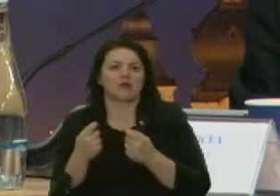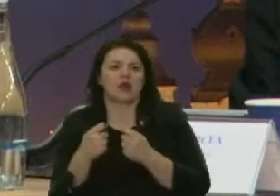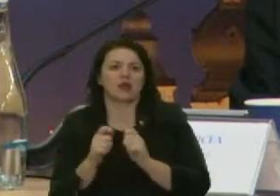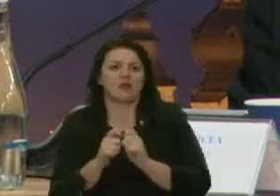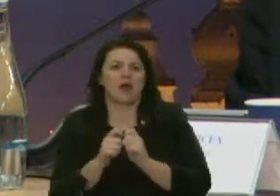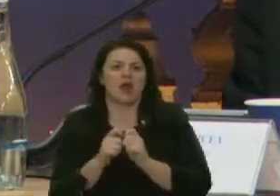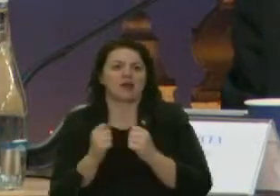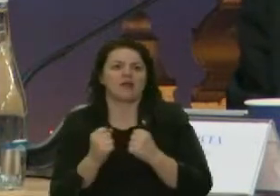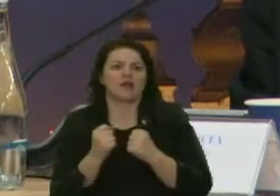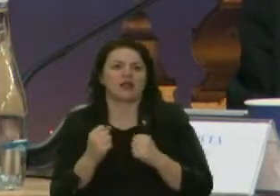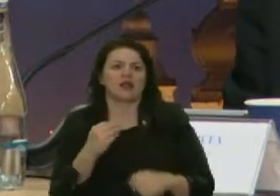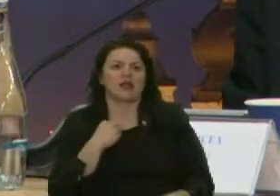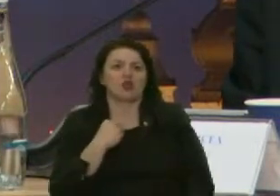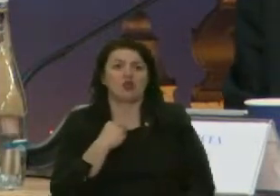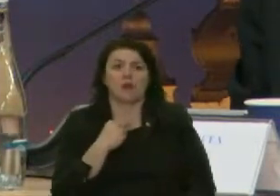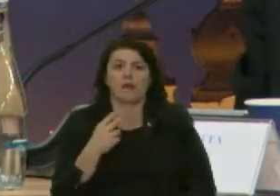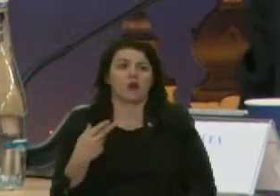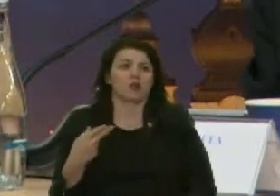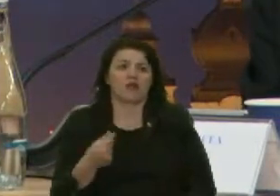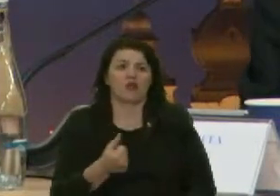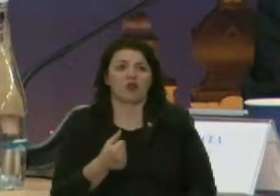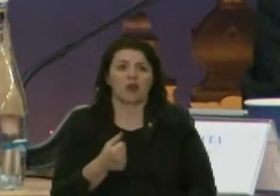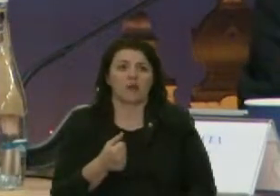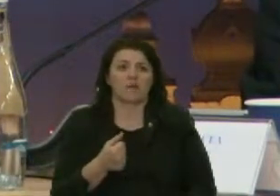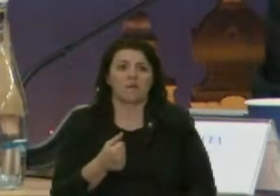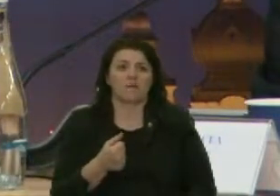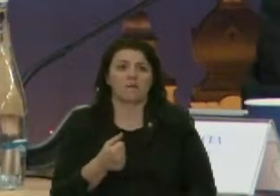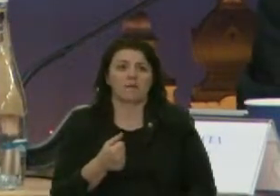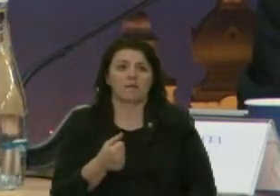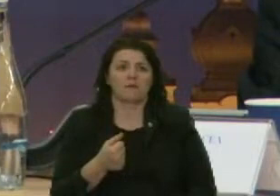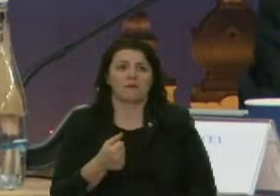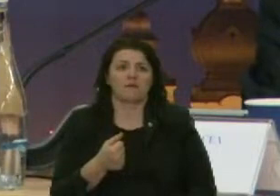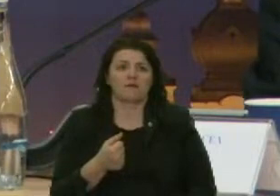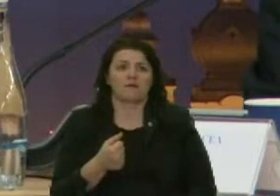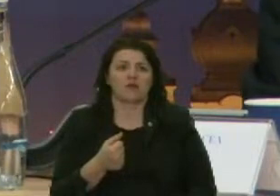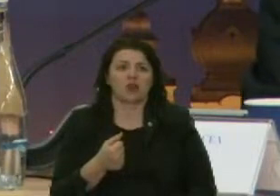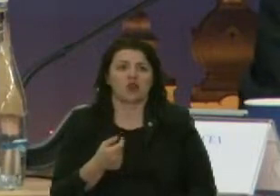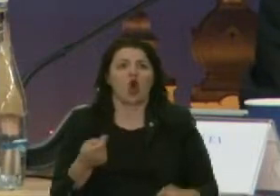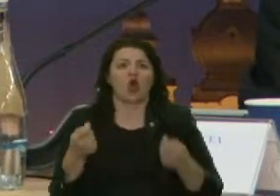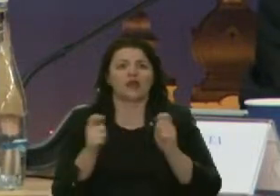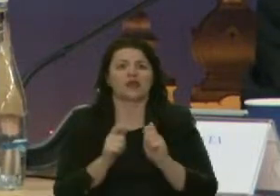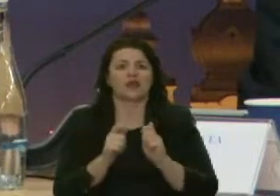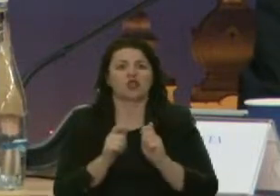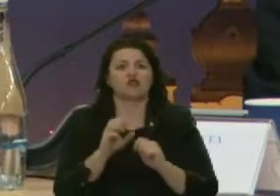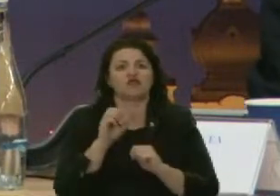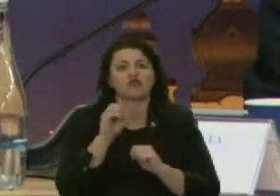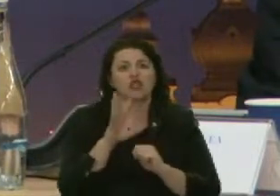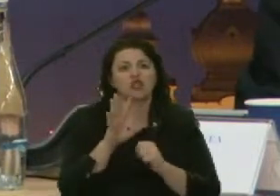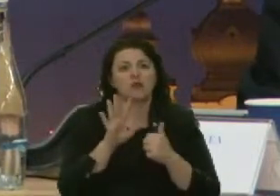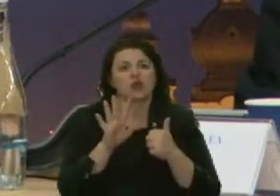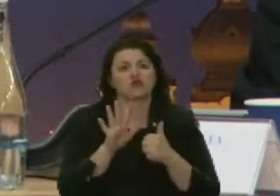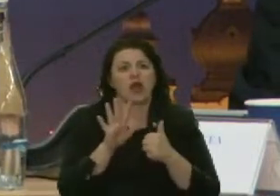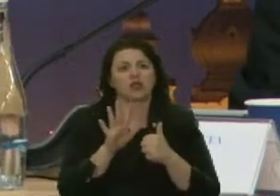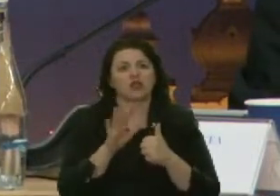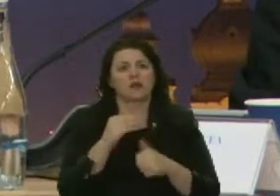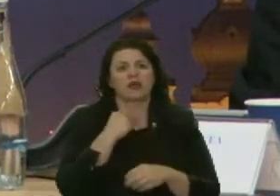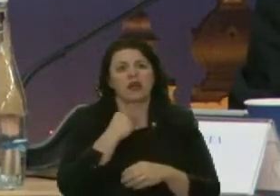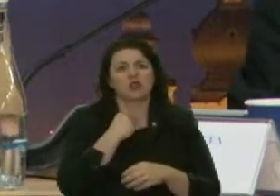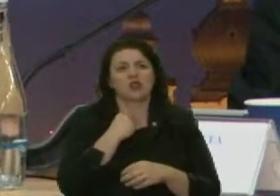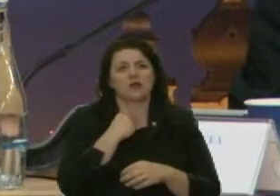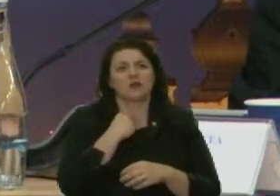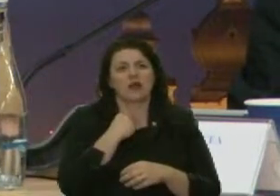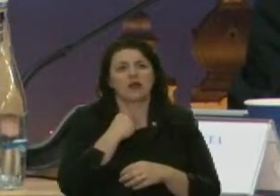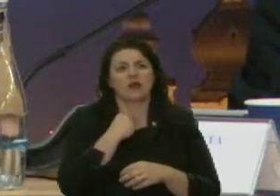activitatea în decembrie nu mai pot s o finanțeze pentru că trebuie să o deconteze până în 31 în 31 e anul cal noi închidem în 15 16 Decembrie închidem reluarea